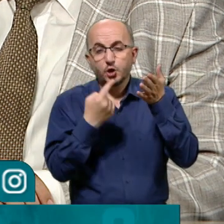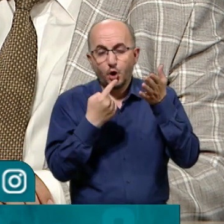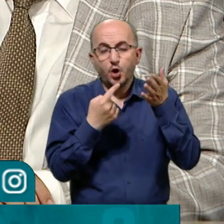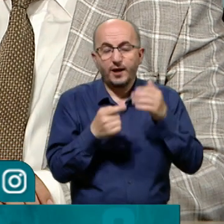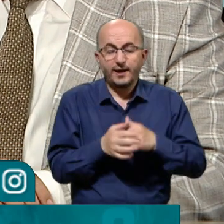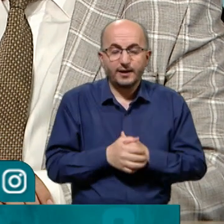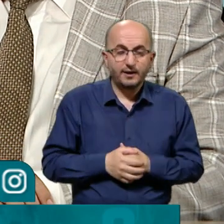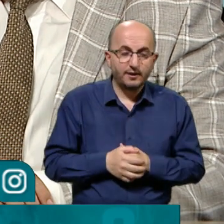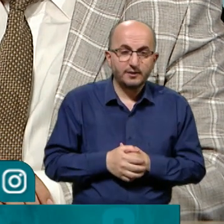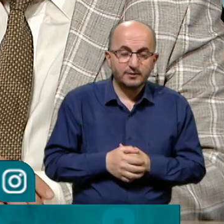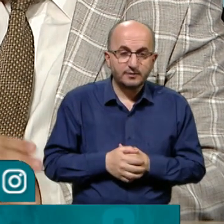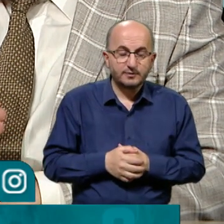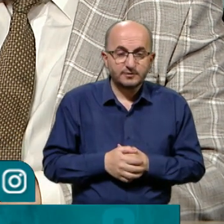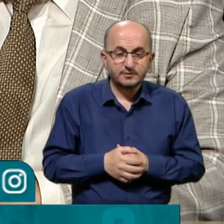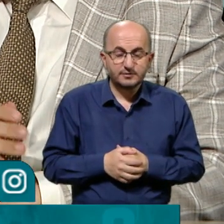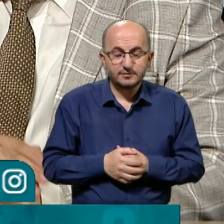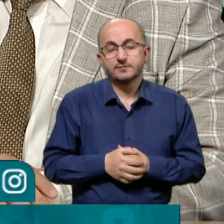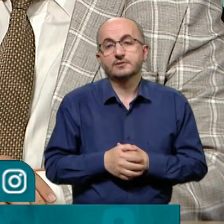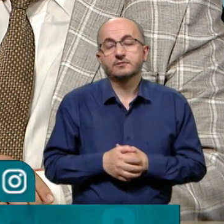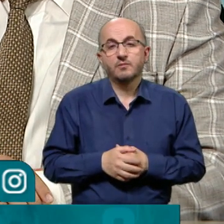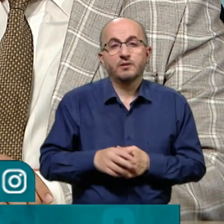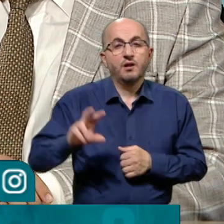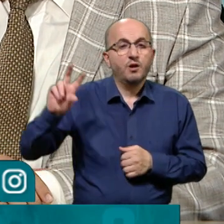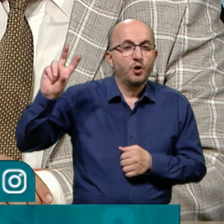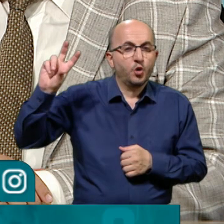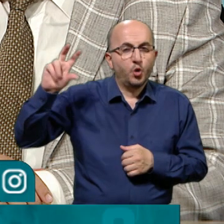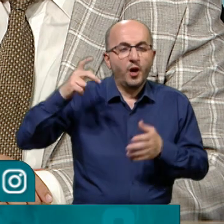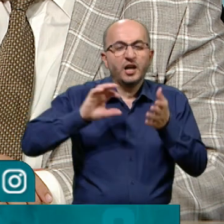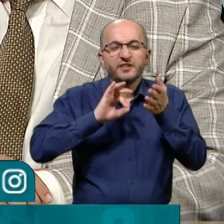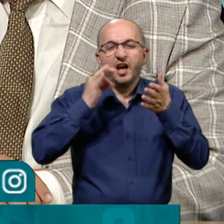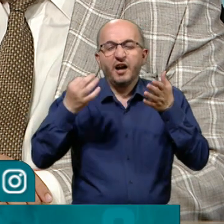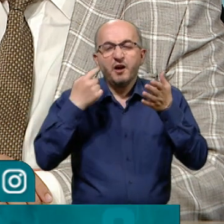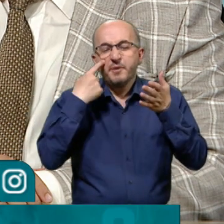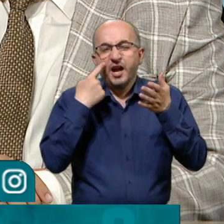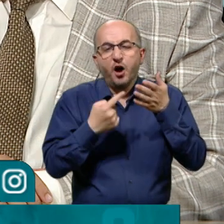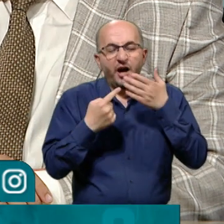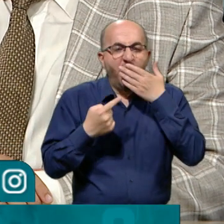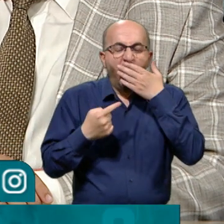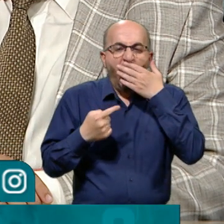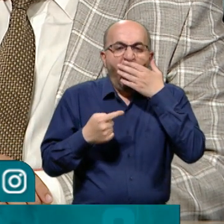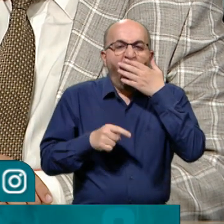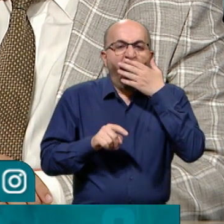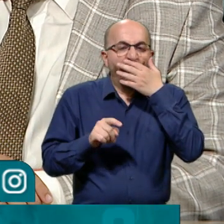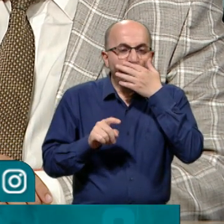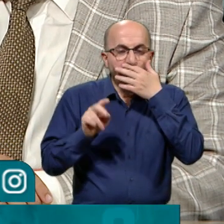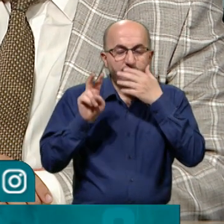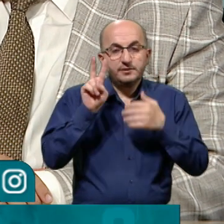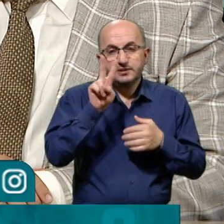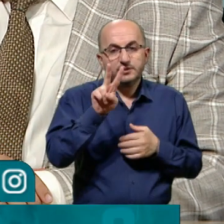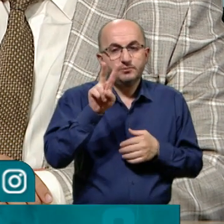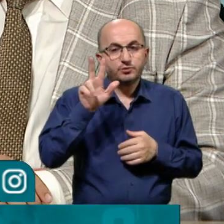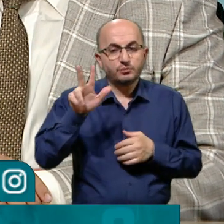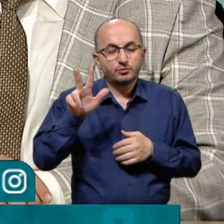Miladi takvim Yani şeye göre bu yaş sınırına göre 23